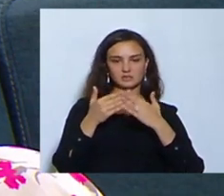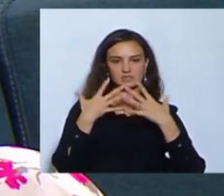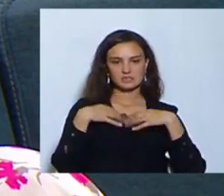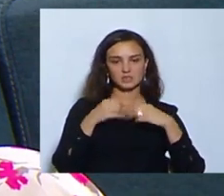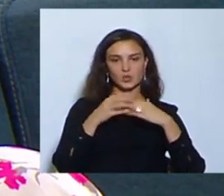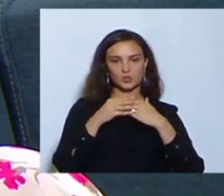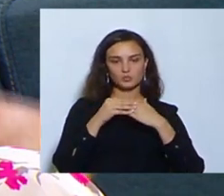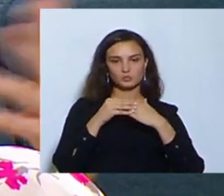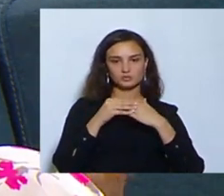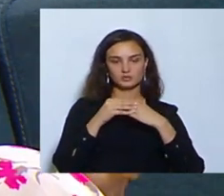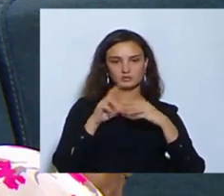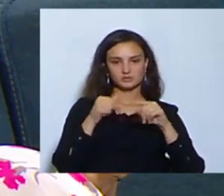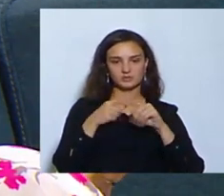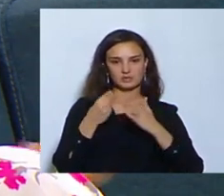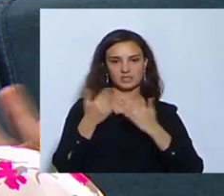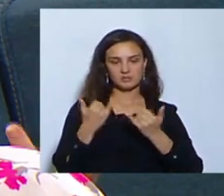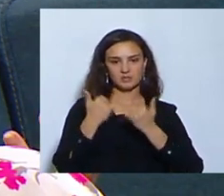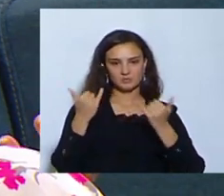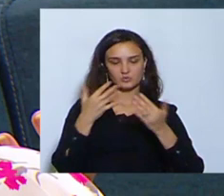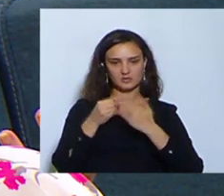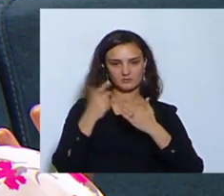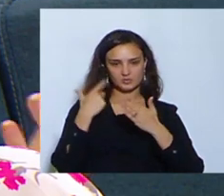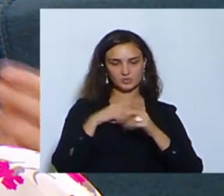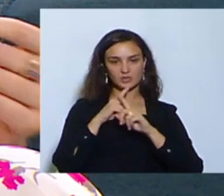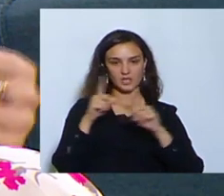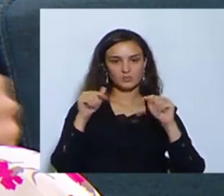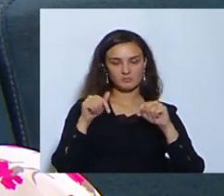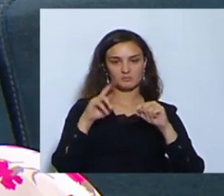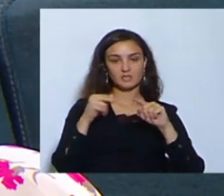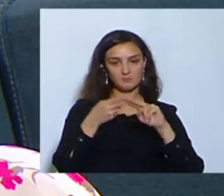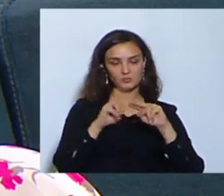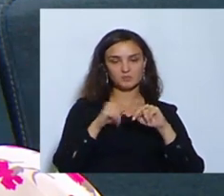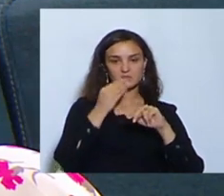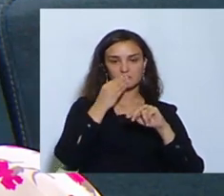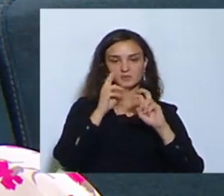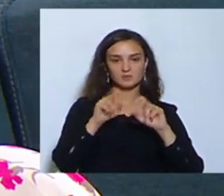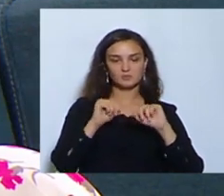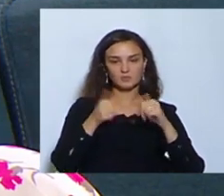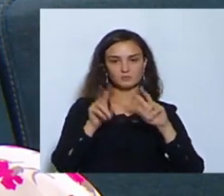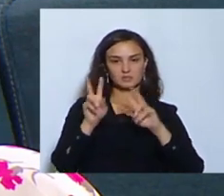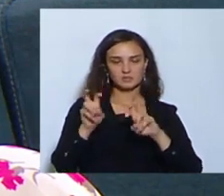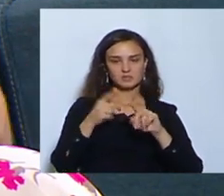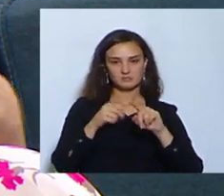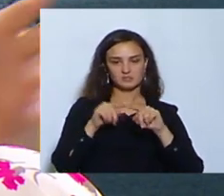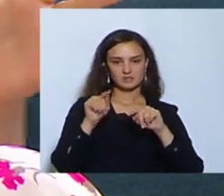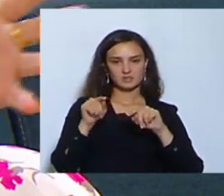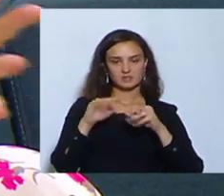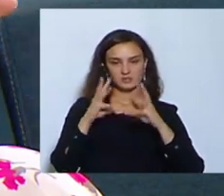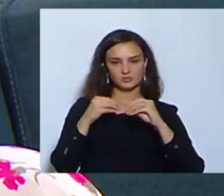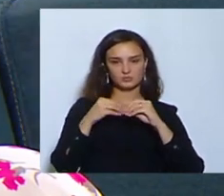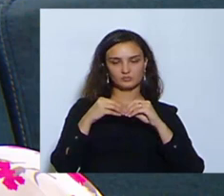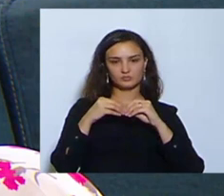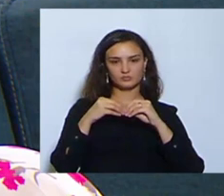ორიენტირებული. და დააფასოს კიდევაც ის თავისი უნიკალობები და ამიტომაც კვებითი აშლილობების თემა არის ცდება